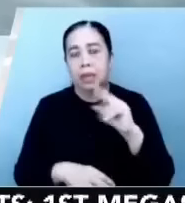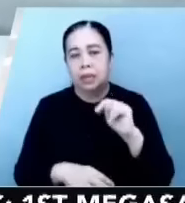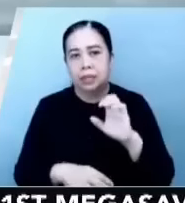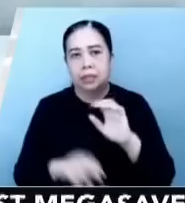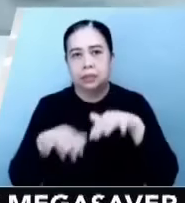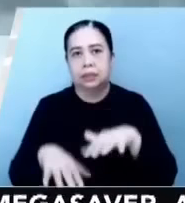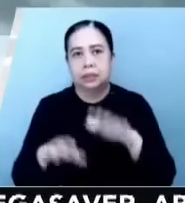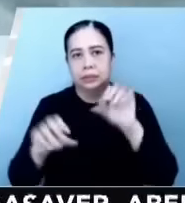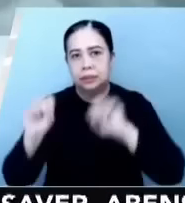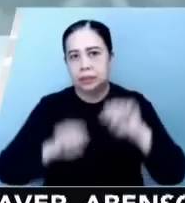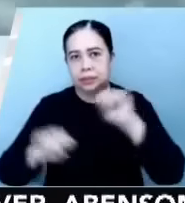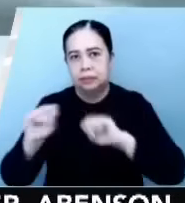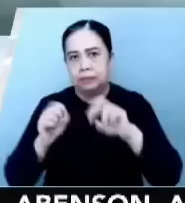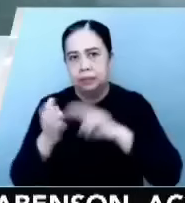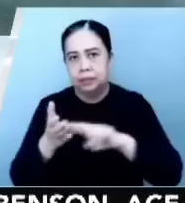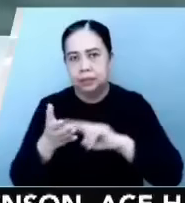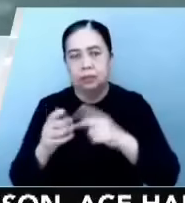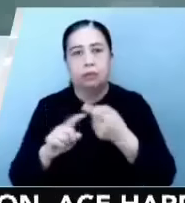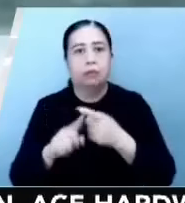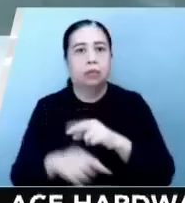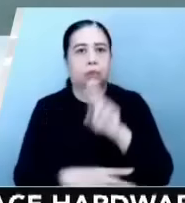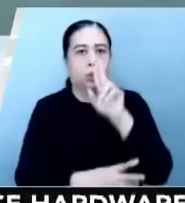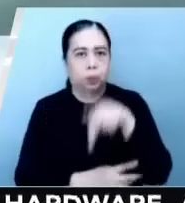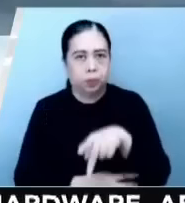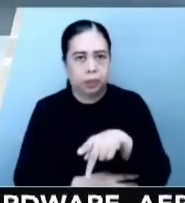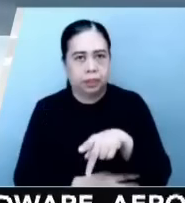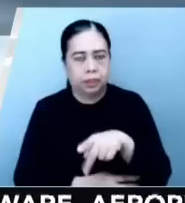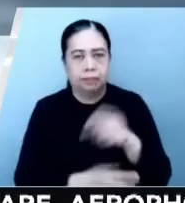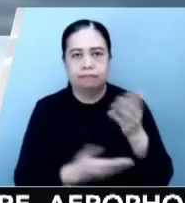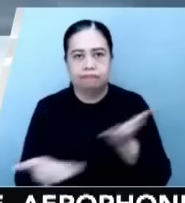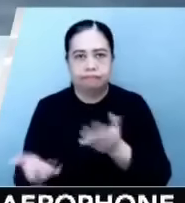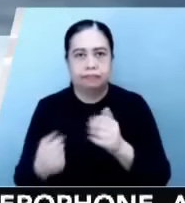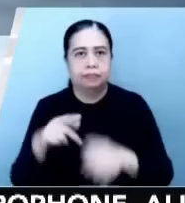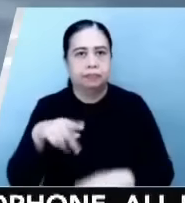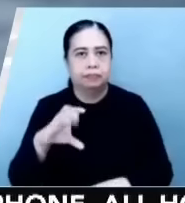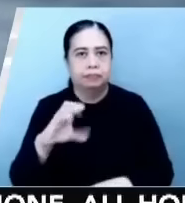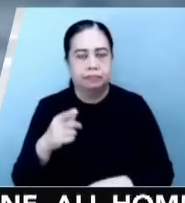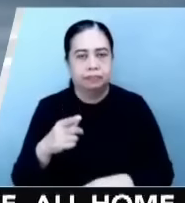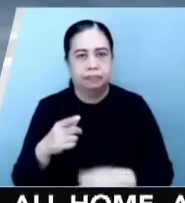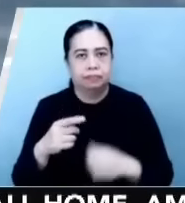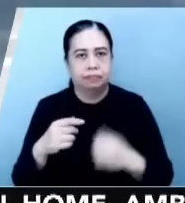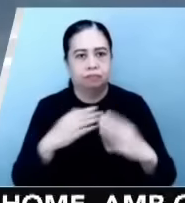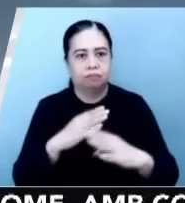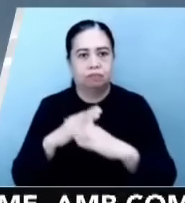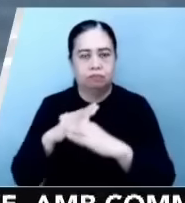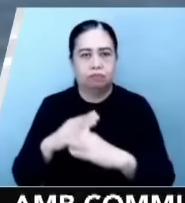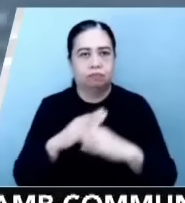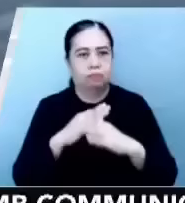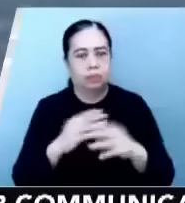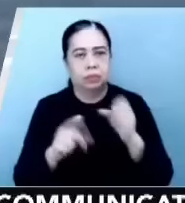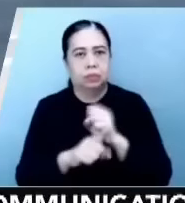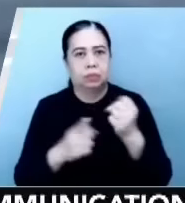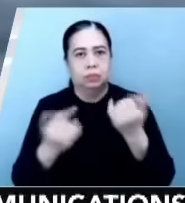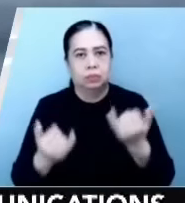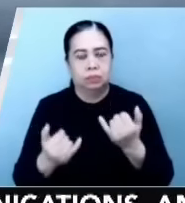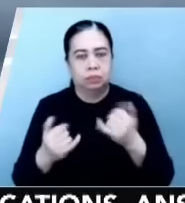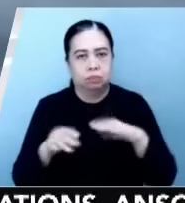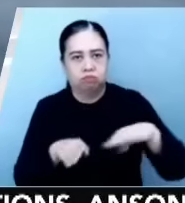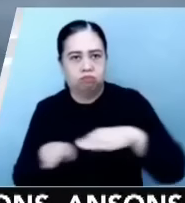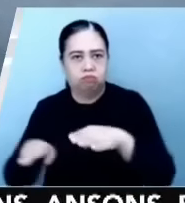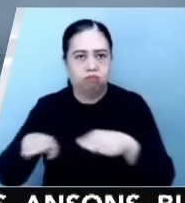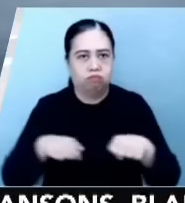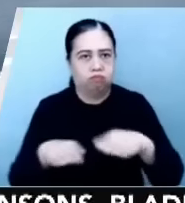sa University of the Philippines na dala ng Philippine Coast Guard. Harangan ng RIB ang sitwasyon ngayon dito, pagalingan ng pagmaniobra sa